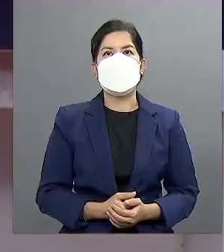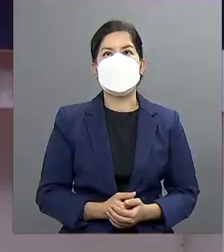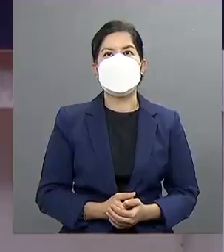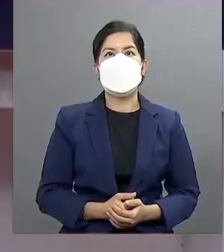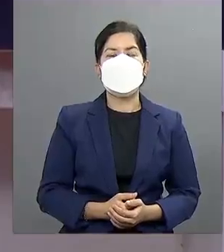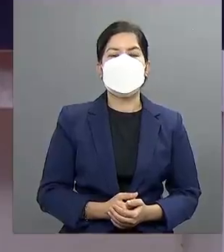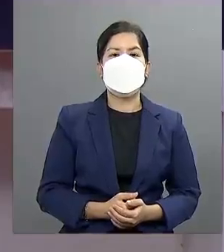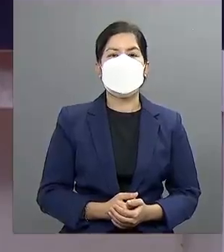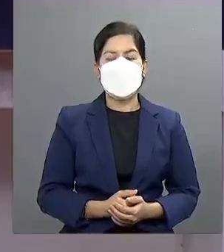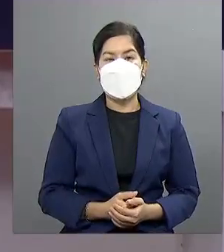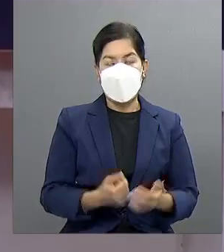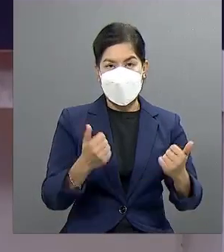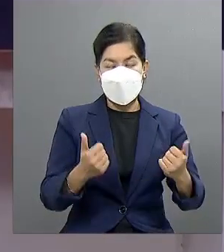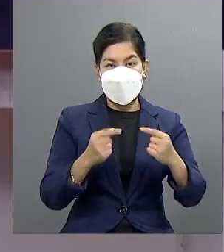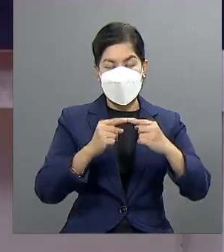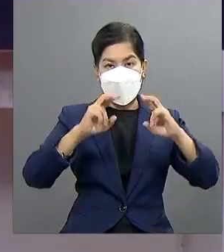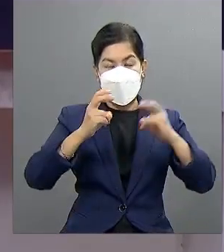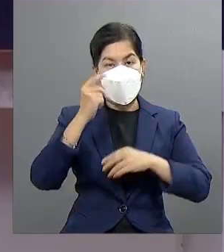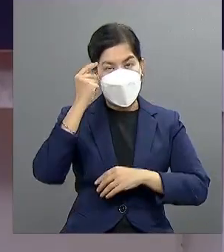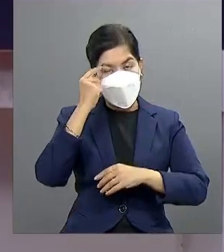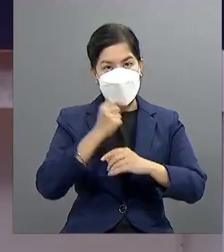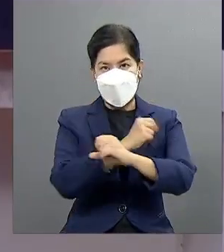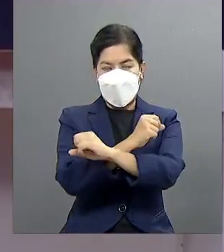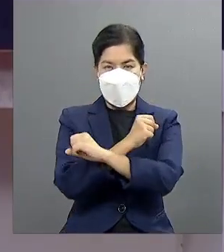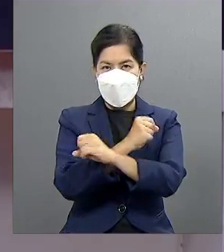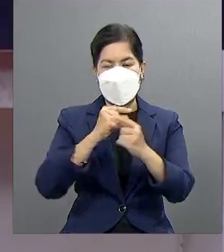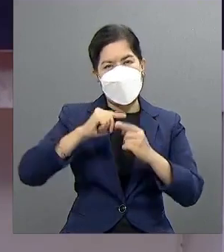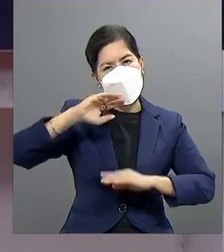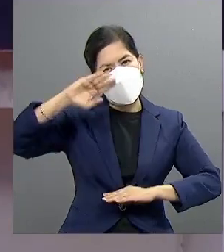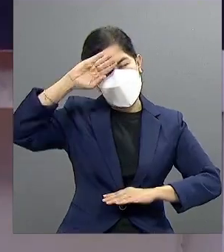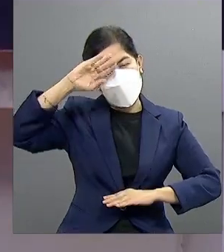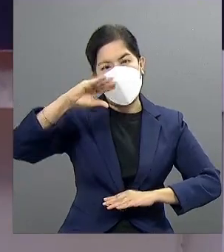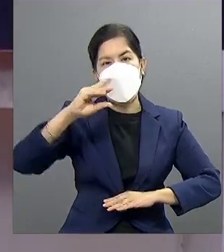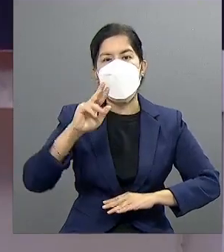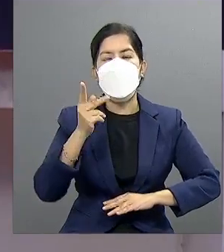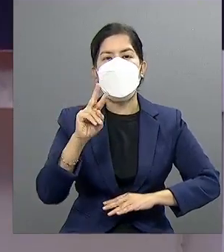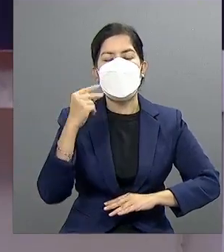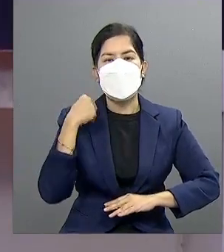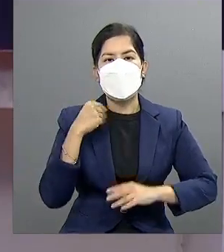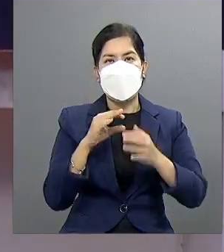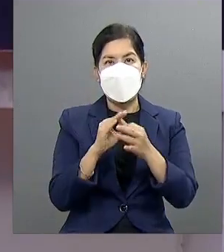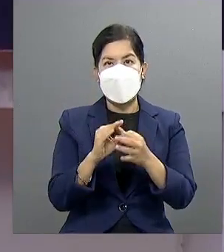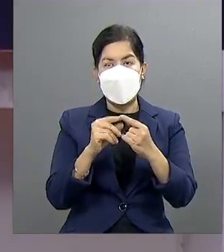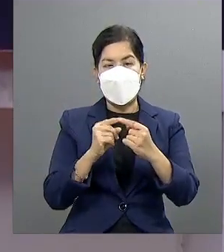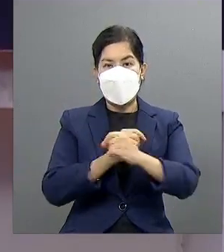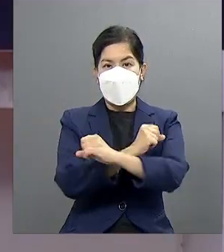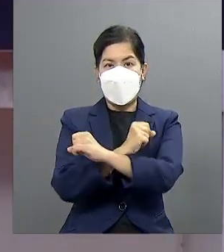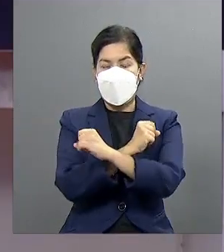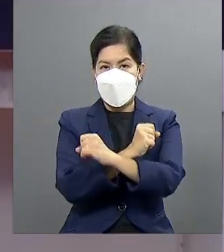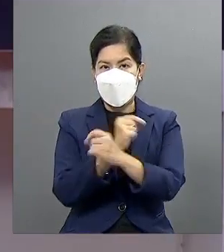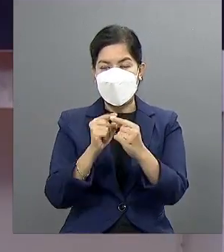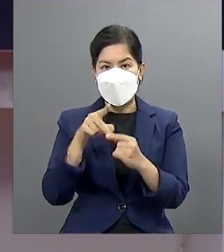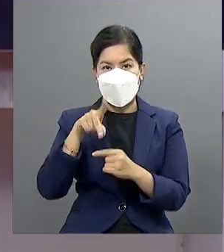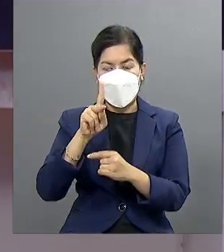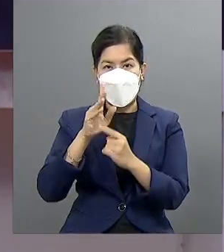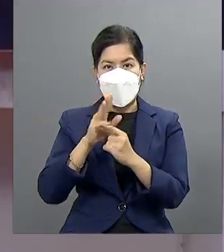ช่วงรู้สู้โรคค่ะช่วงนี้นะคะเราจะพูดถึงเรื่องของภูมิคุ้มกันค่ะเราทราบกันดีนะคะว่าระบบภูมิคุ้มกันถือว่าเป็นสิ่